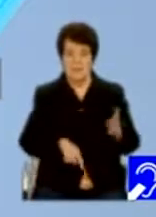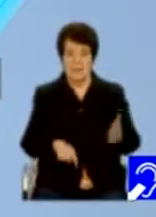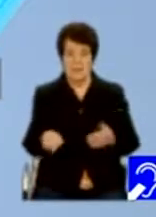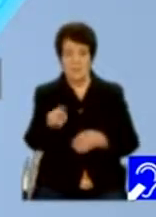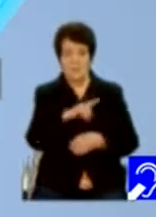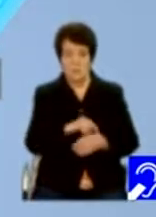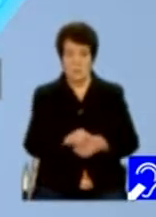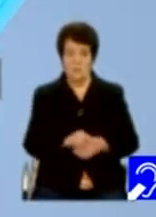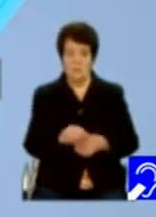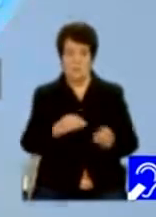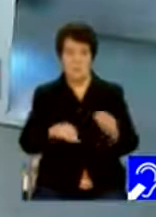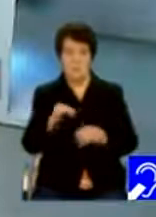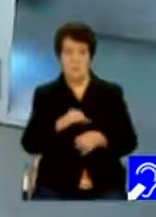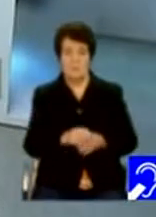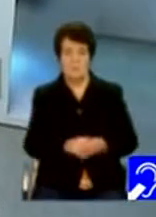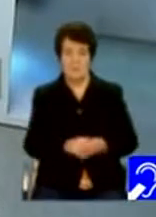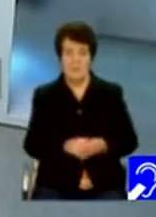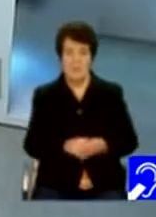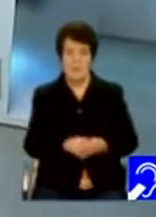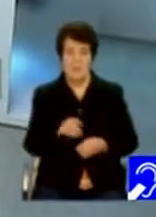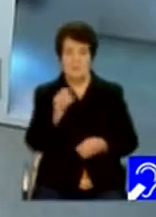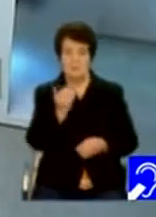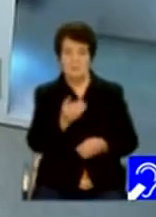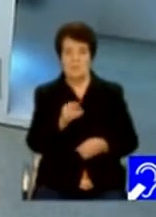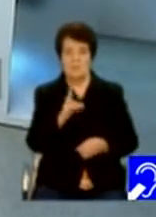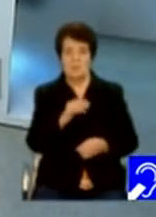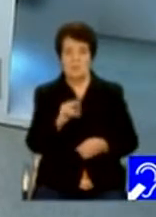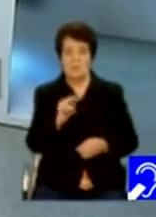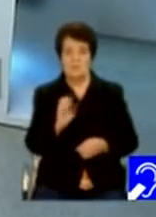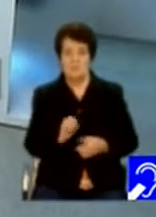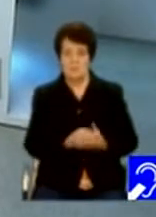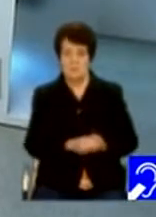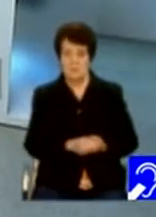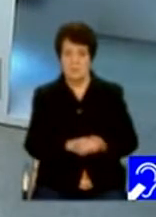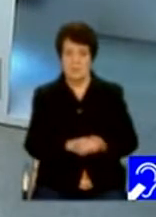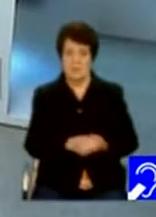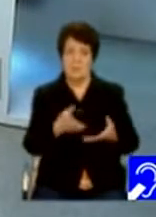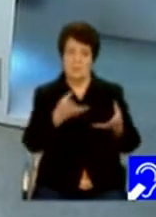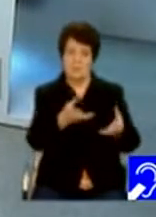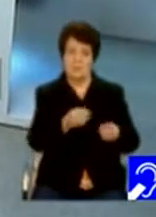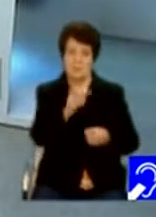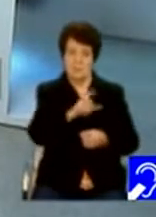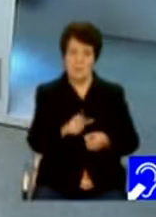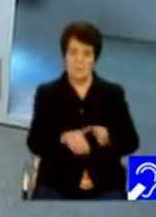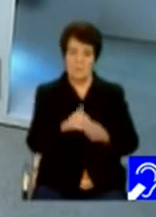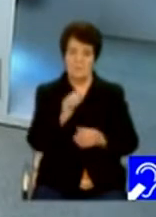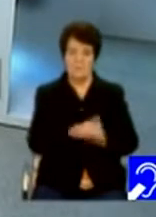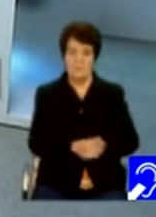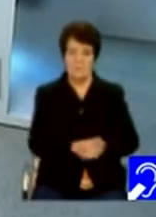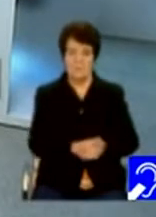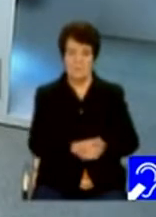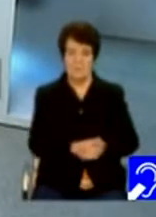tuturor cu care noi comunicăm. Dumneavoastră, cu ce, domnul Costiuc, cu ce credeți că i-ați convins pe oameni? Că și n-ați să susțineți asta. Cu